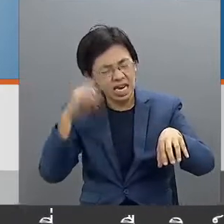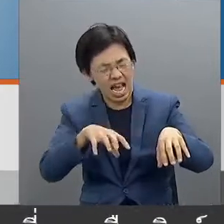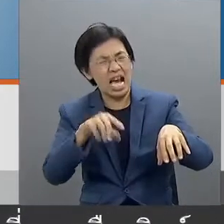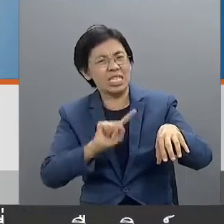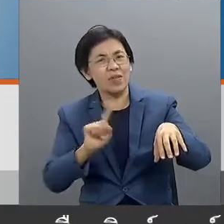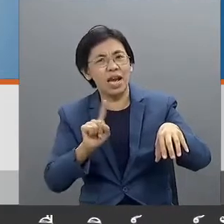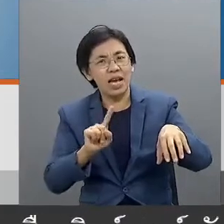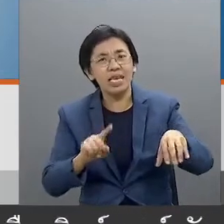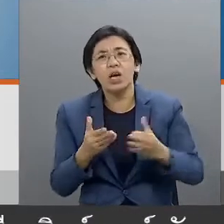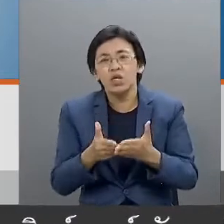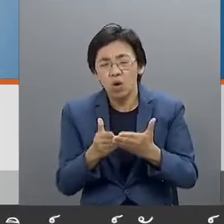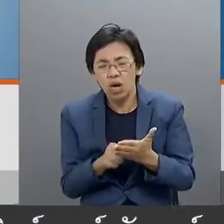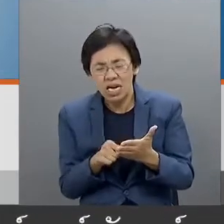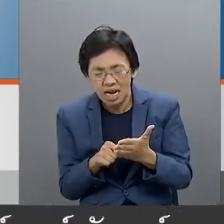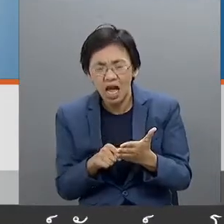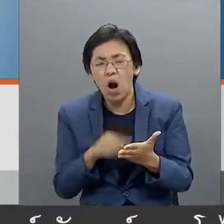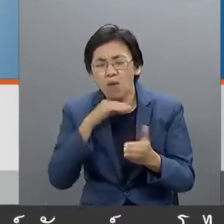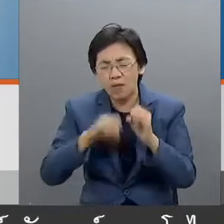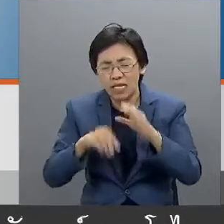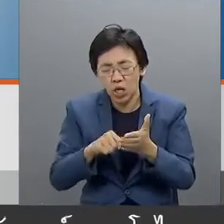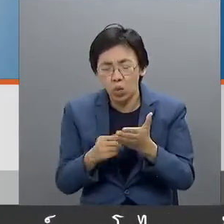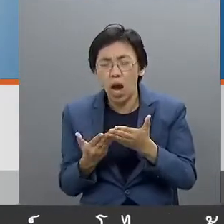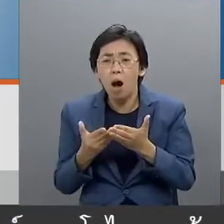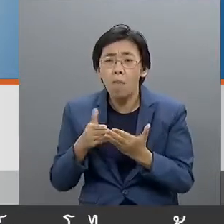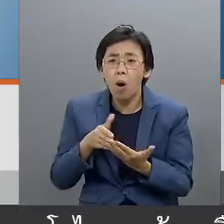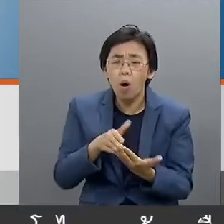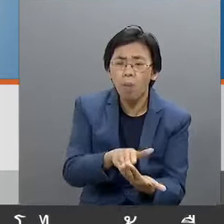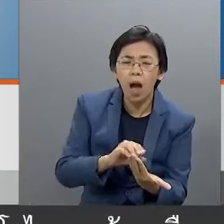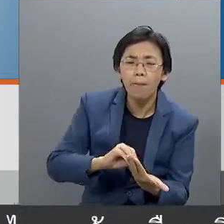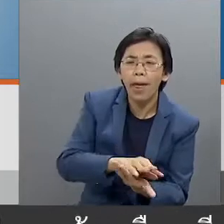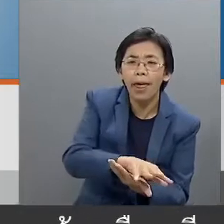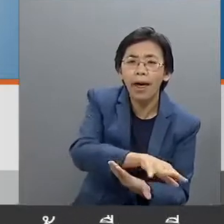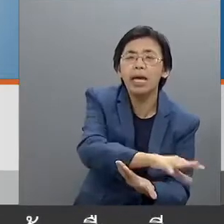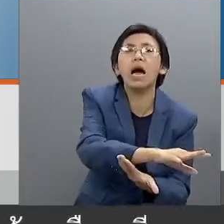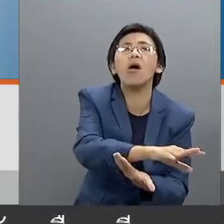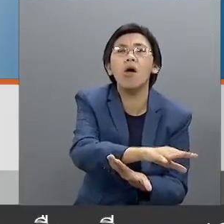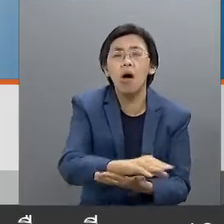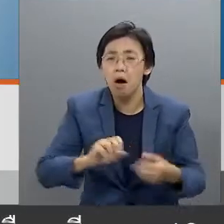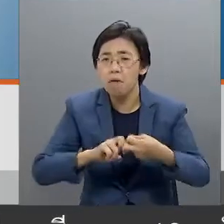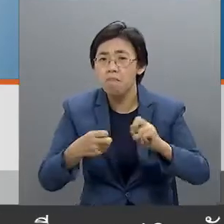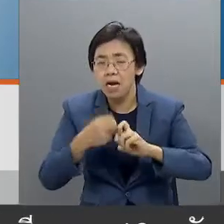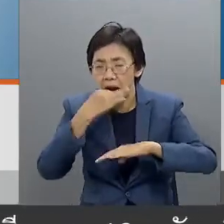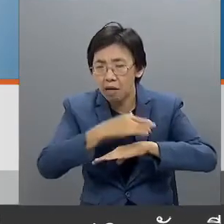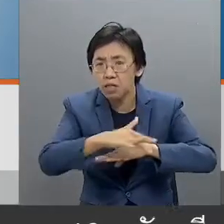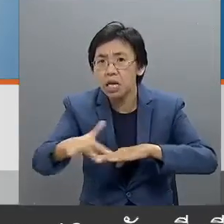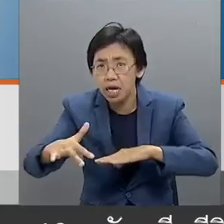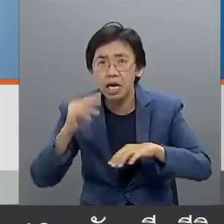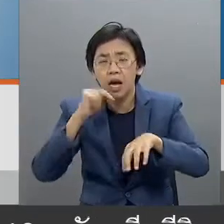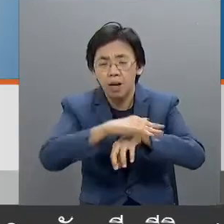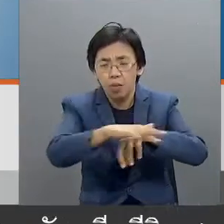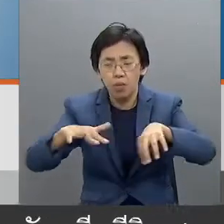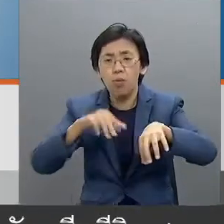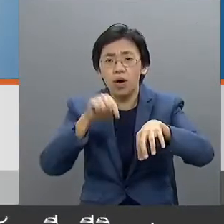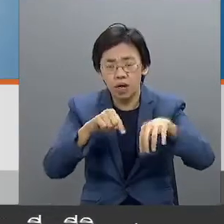อร์รี่ก็กำลังสร้างความกังวลค่ะว่าอาจจะส่งผลกระทบให้ระบบนิเวศ ทางทะเลกับหมู่เกาะทะเลใต้ของเกาะสมุย